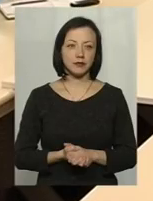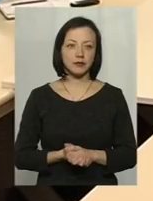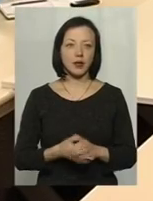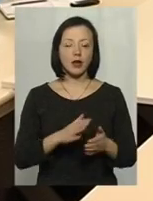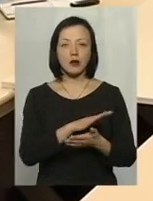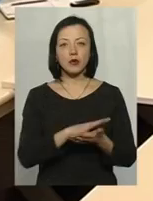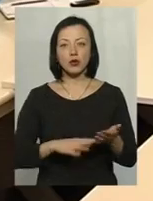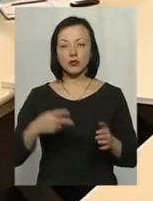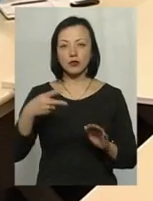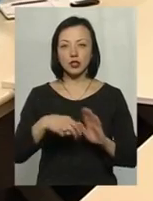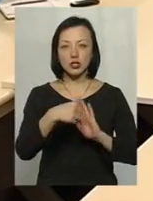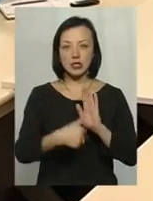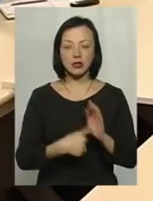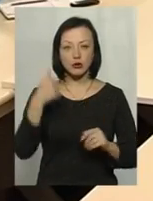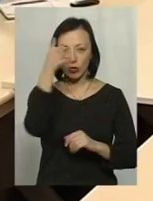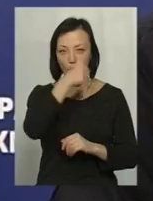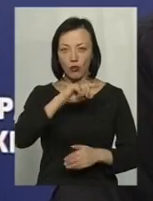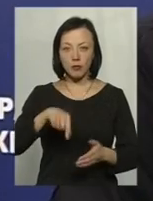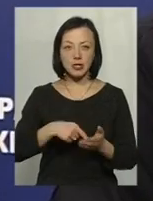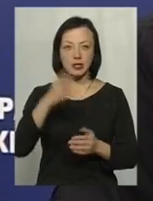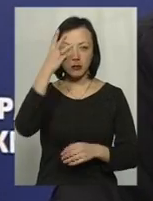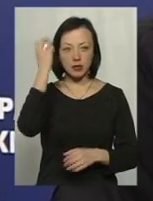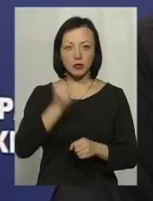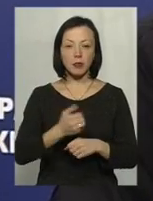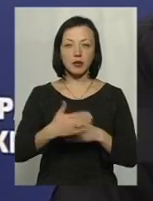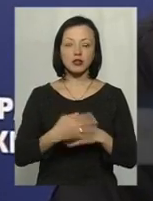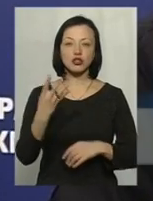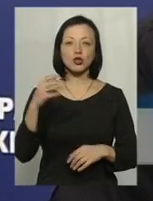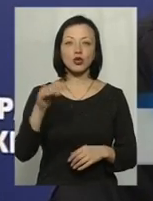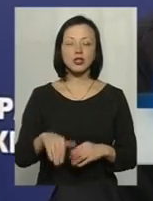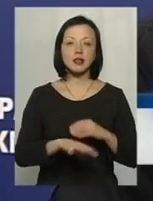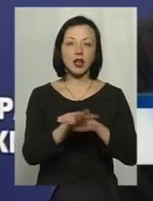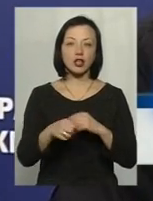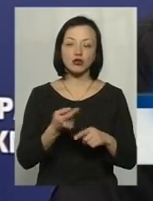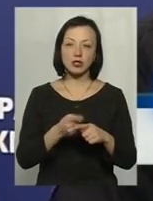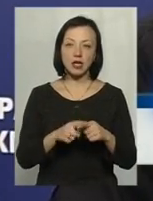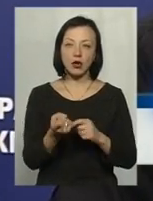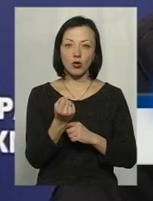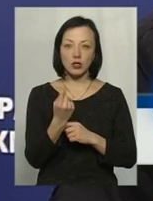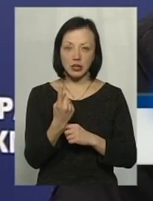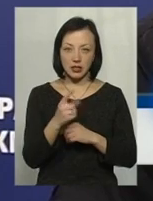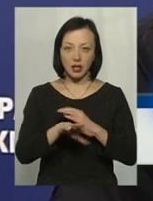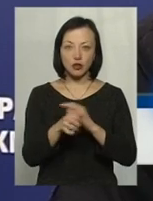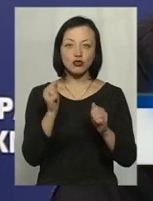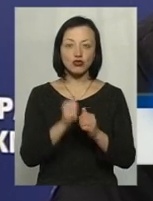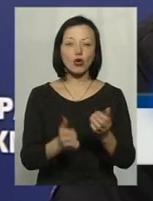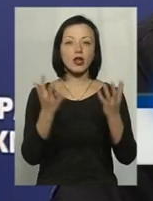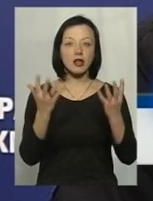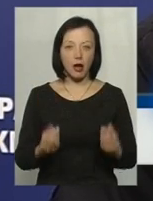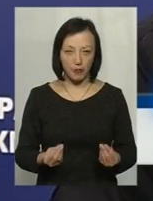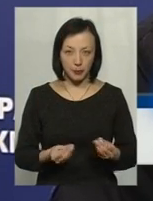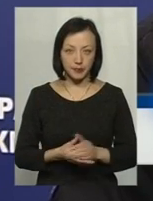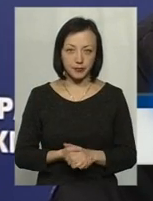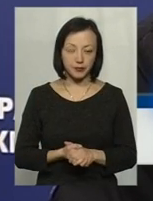Упродовж 2016 року на території міста Хмельницького скоєно близько 4 тисяч крадіжок. Це 11 крадіжок щодня, майже 11